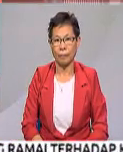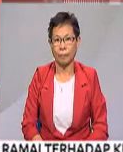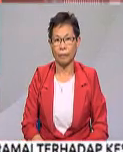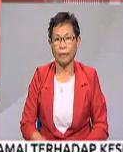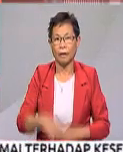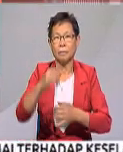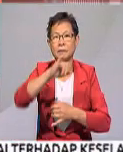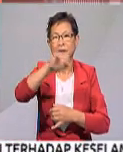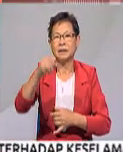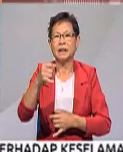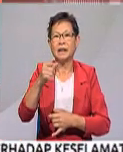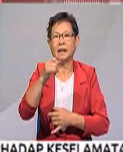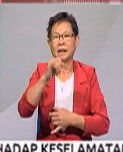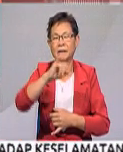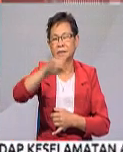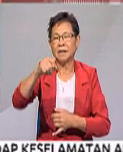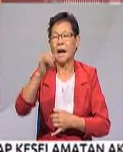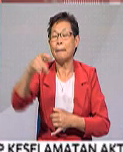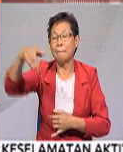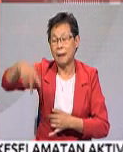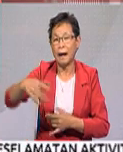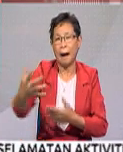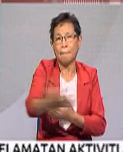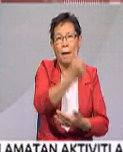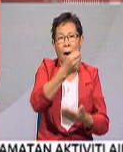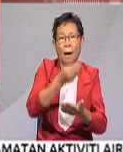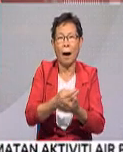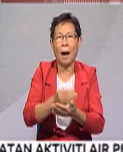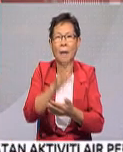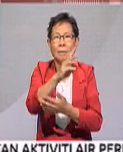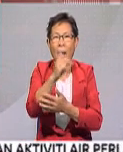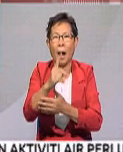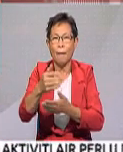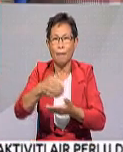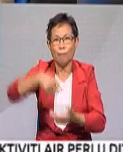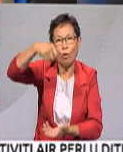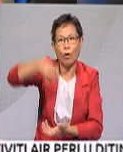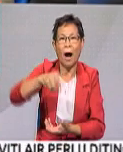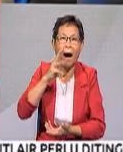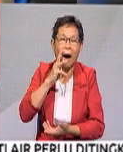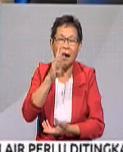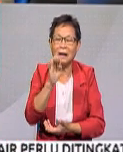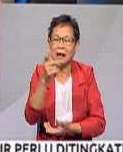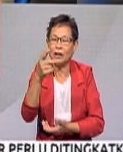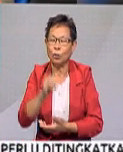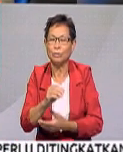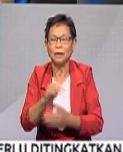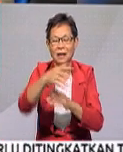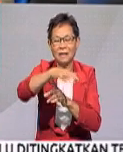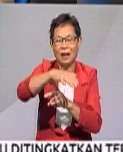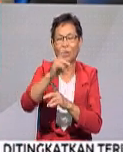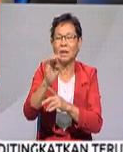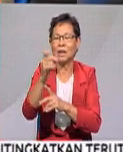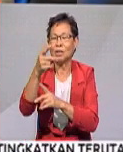Jabatan Imigresen Perak merampas 61 bungkusan air ketum dan 11.1 kilogram daun ketum menerusi op bersepadu di